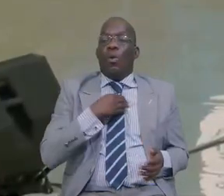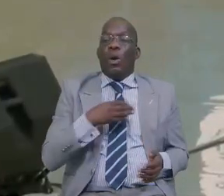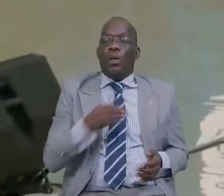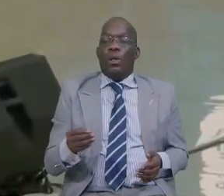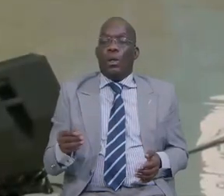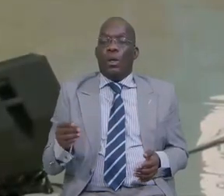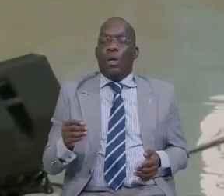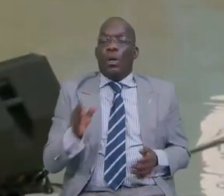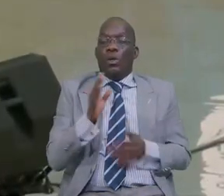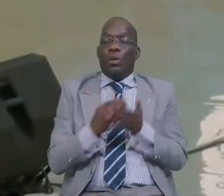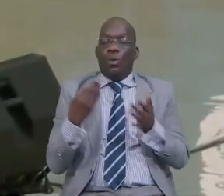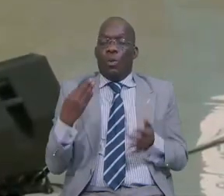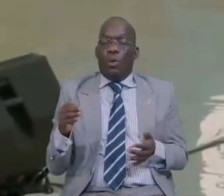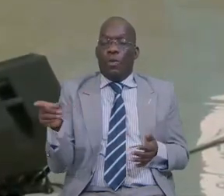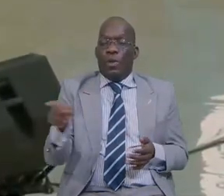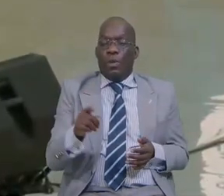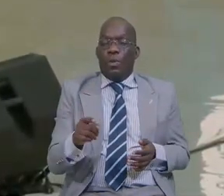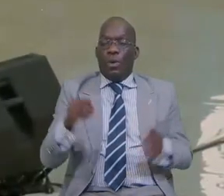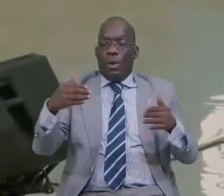Et certains n'ont jamais vu un noir.